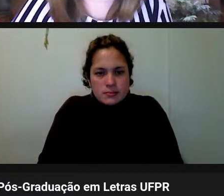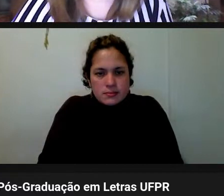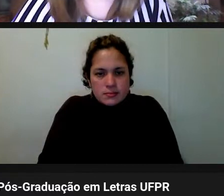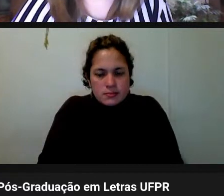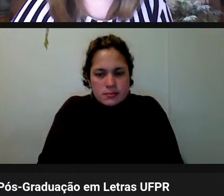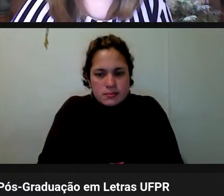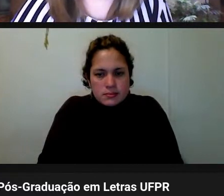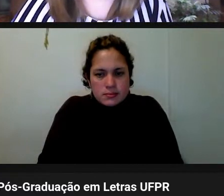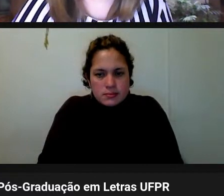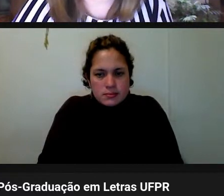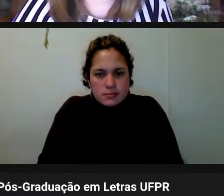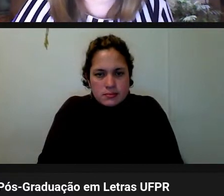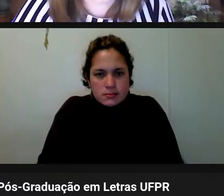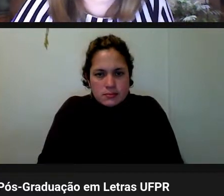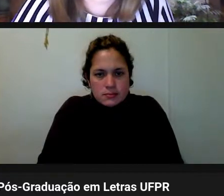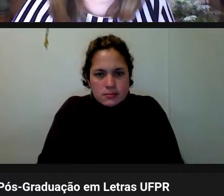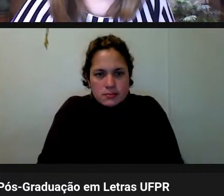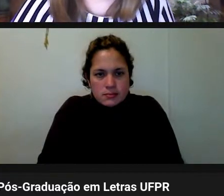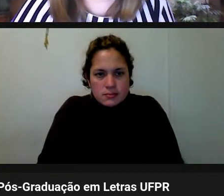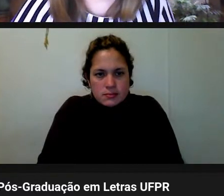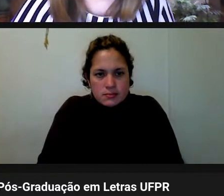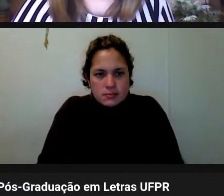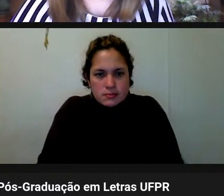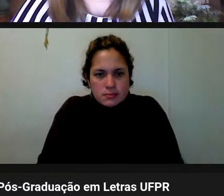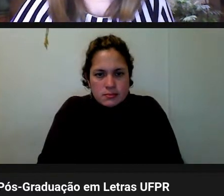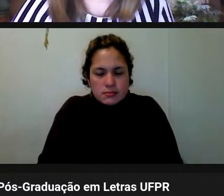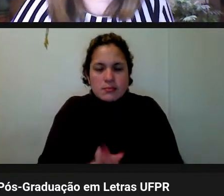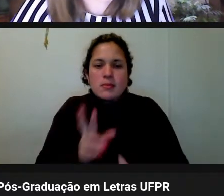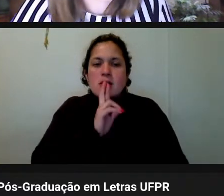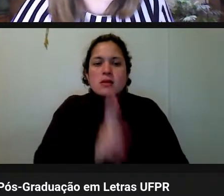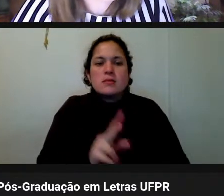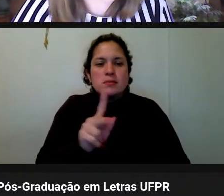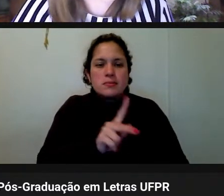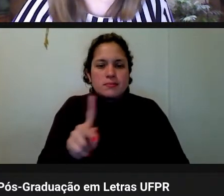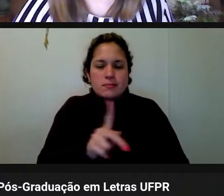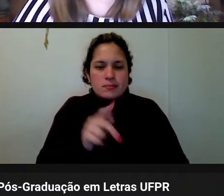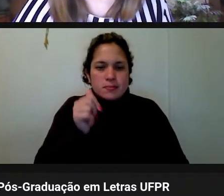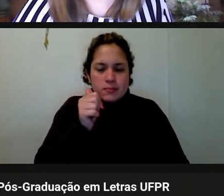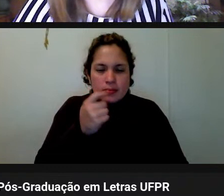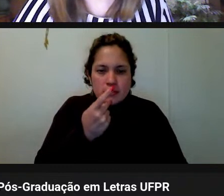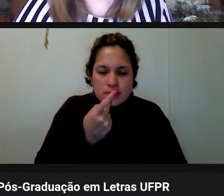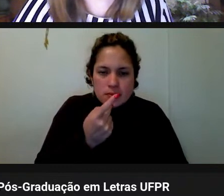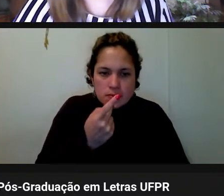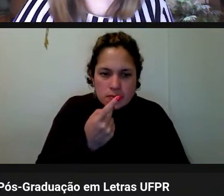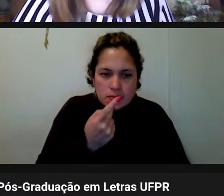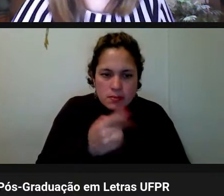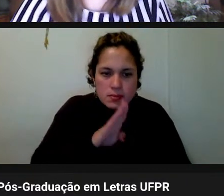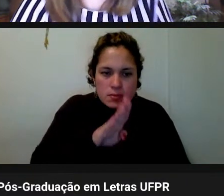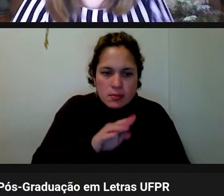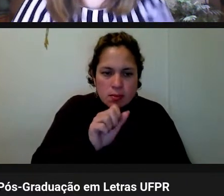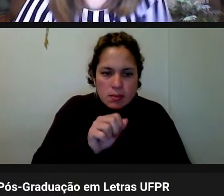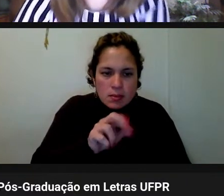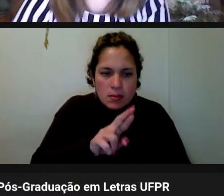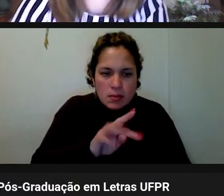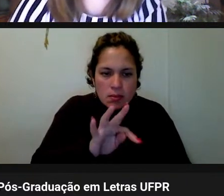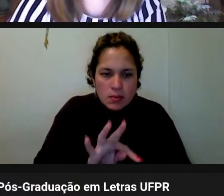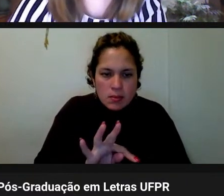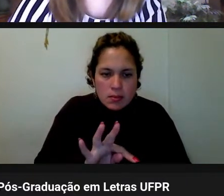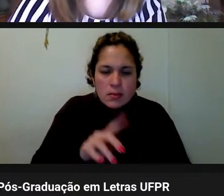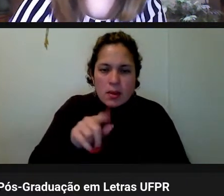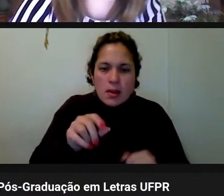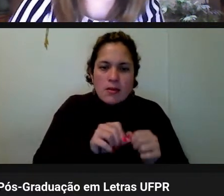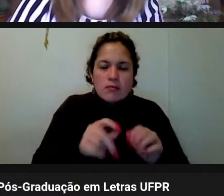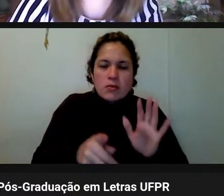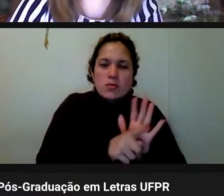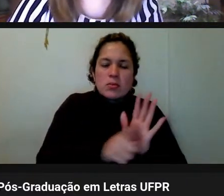mogło też być jakieś germańskie. A resposta da professora dá conta de que Bart é um elemento característico de